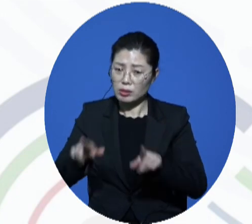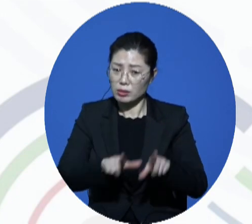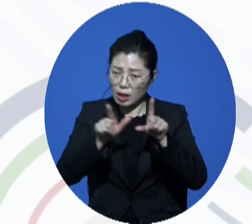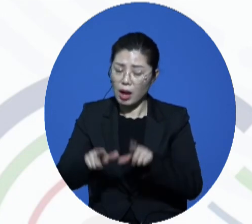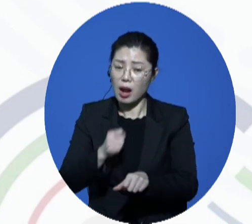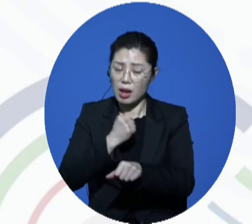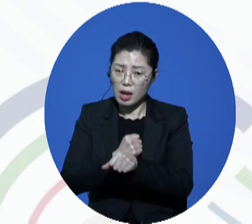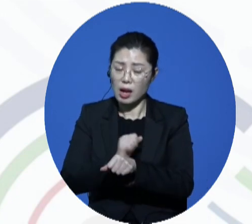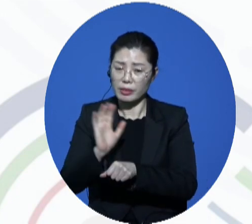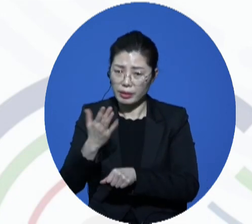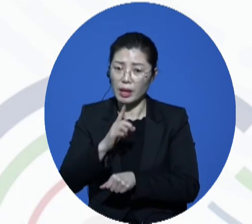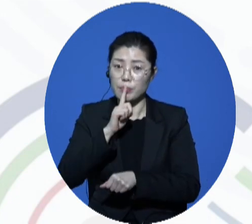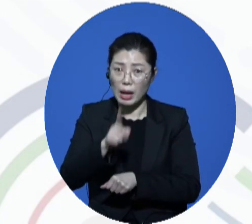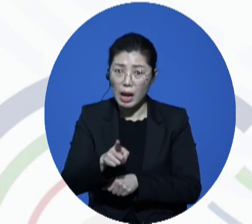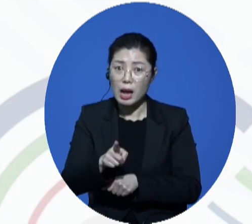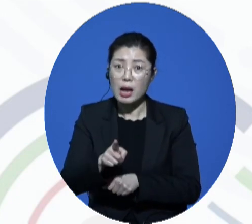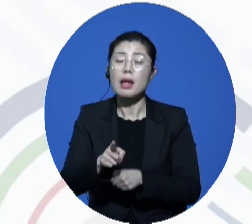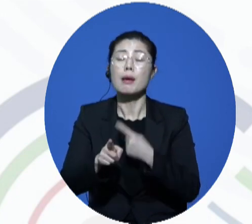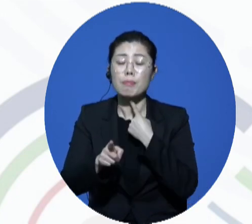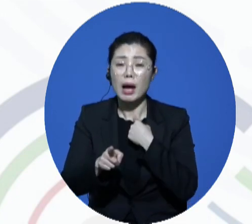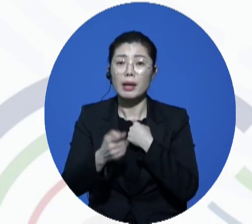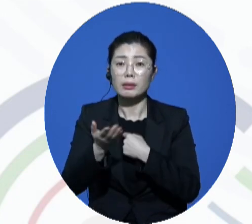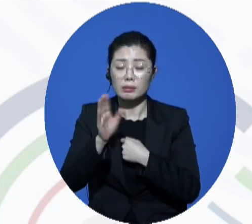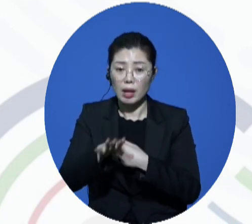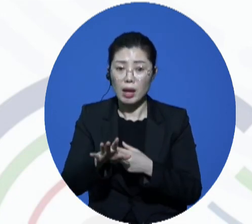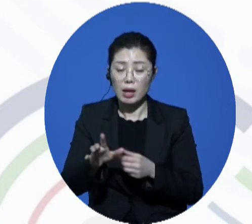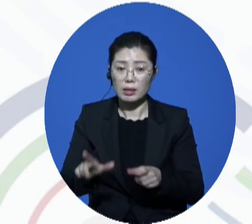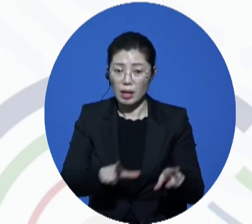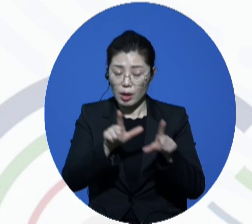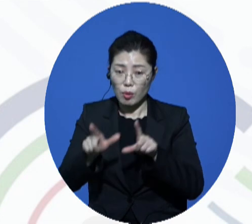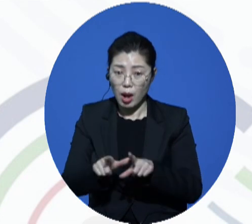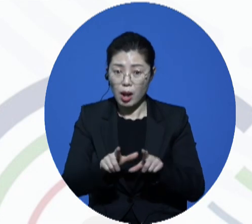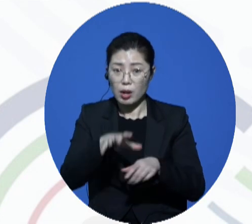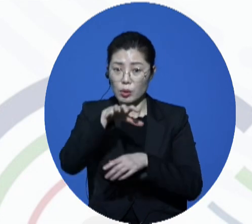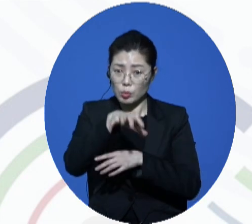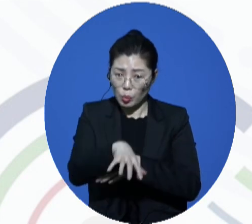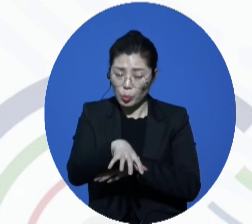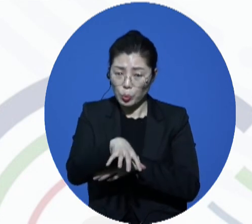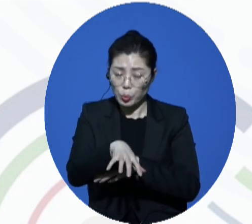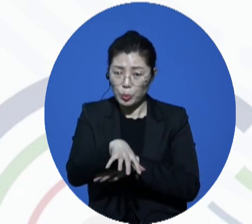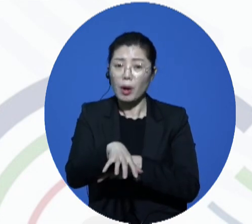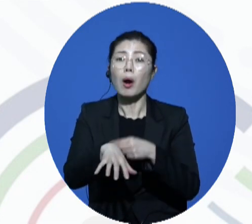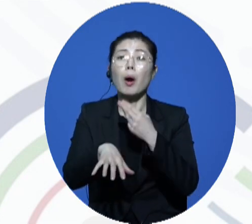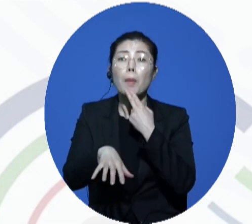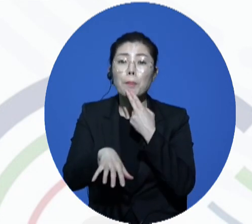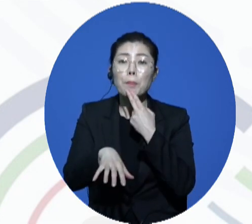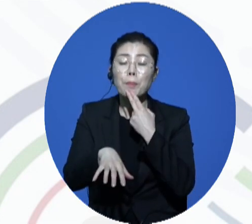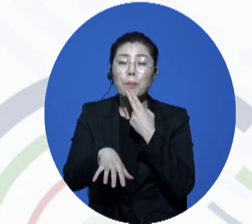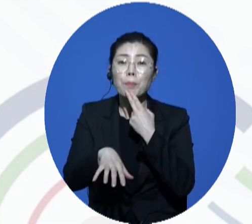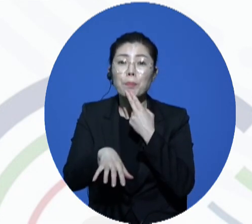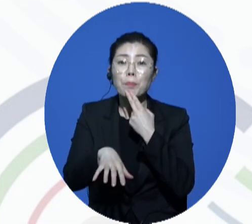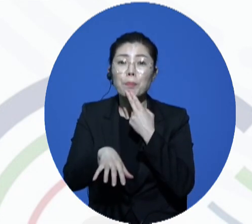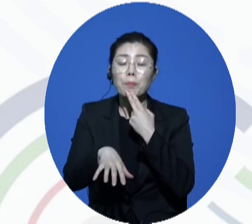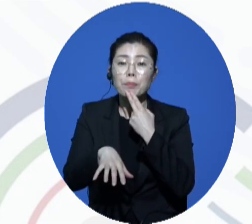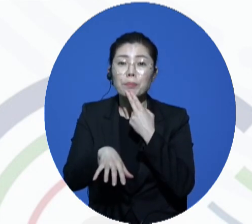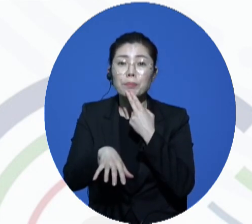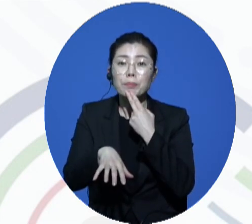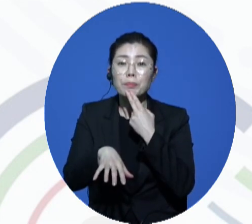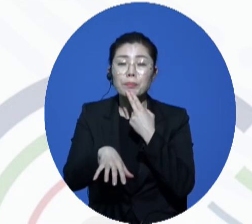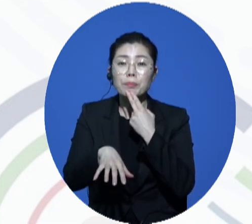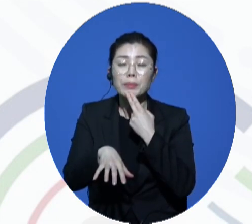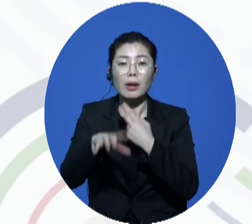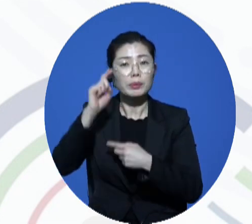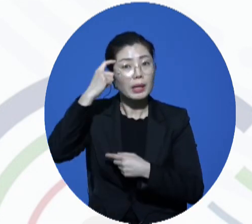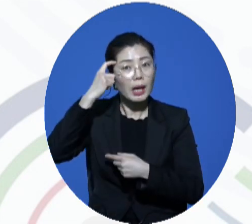없다라는 언급을 하셨는데요. 혹시 거주 시설이 하나도 없는 사회는 상상해 보지 않으셨는지,